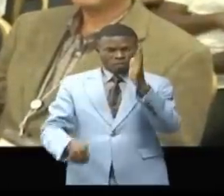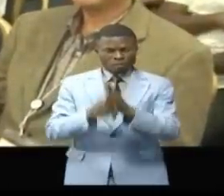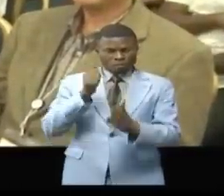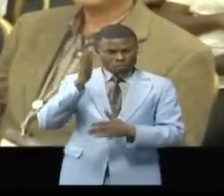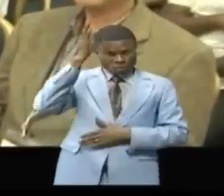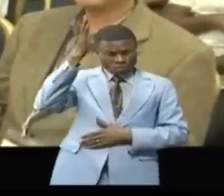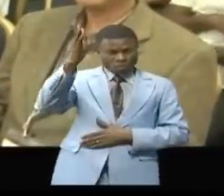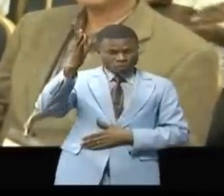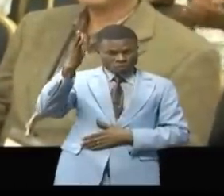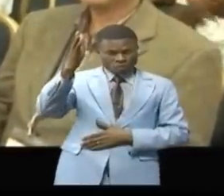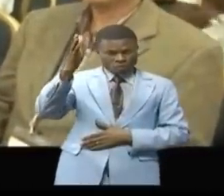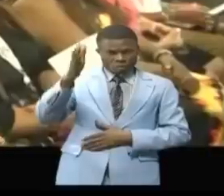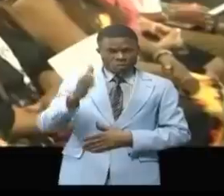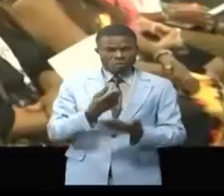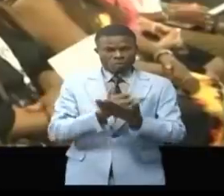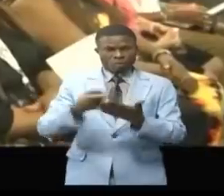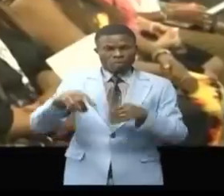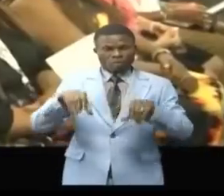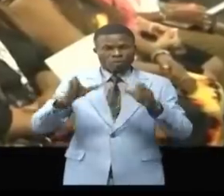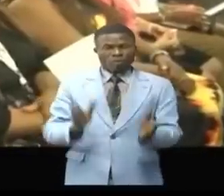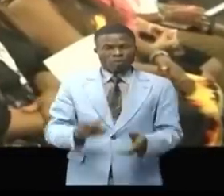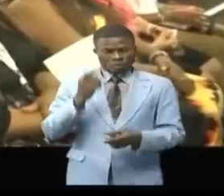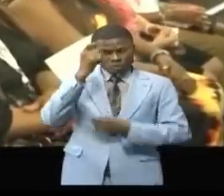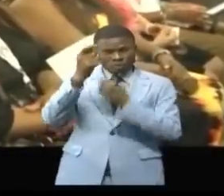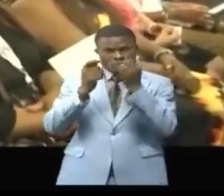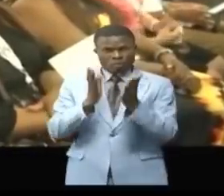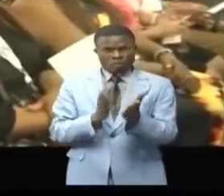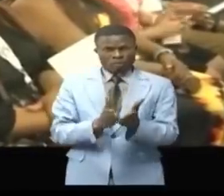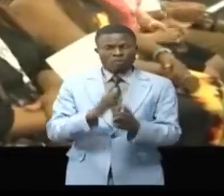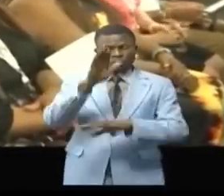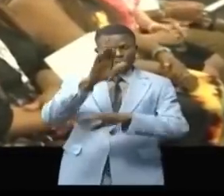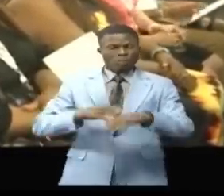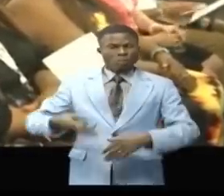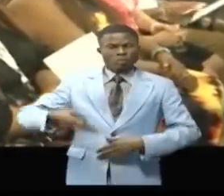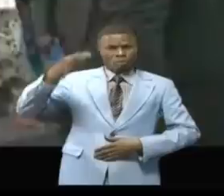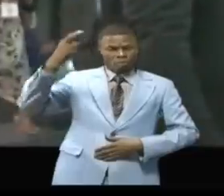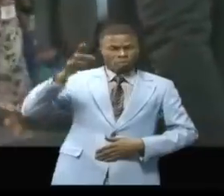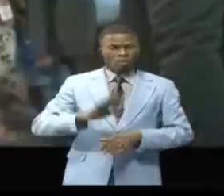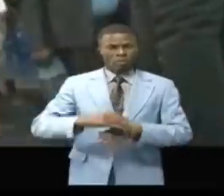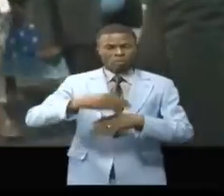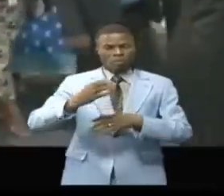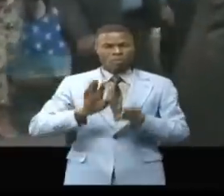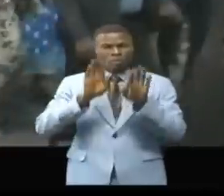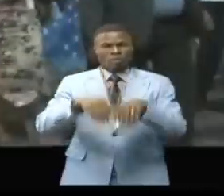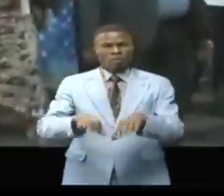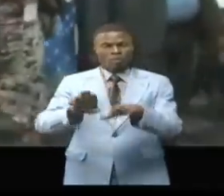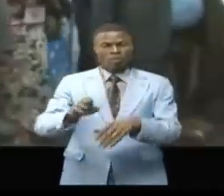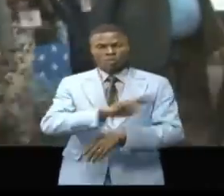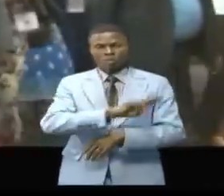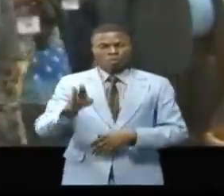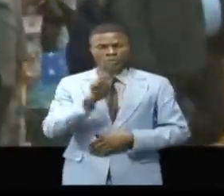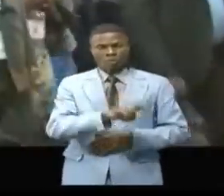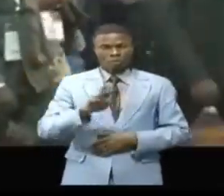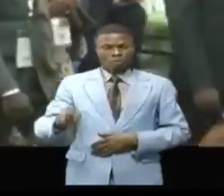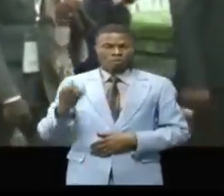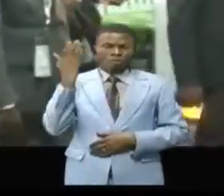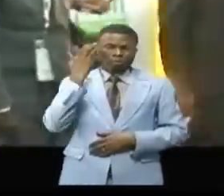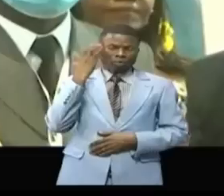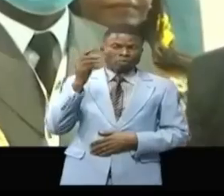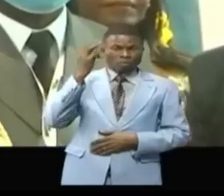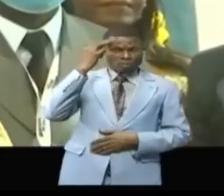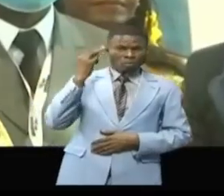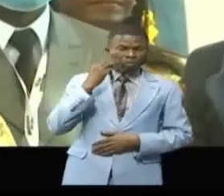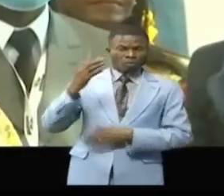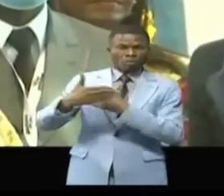de cette année la Semaine congolaise du tourisme. Invité d'honneur de la foire Expo 2022, Moderon Simba Matondo, aux côtés